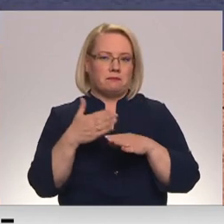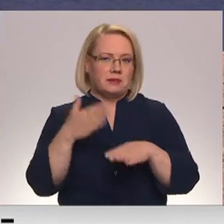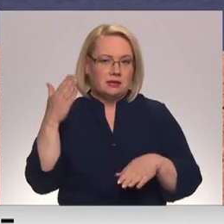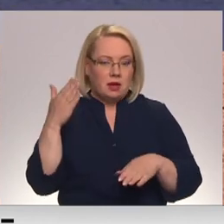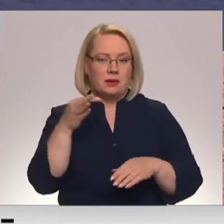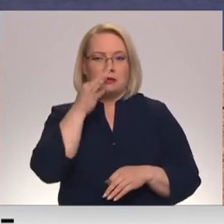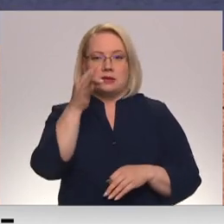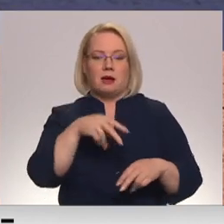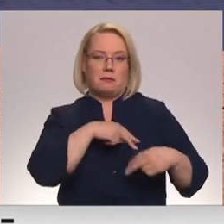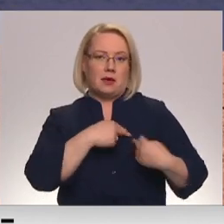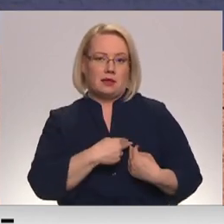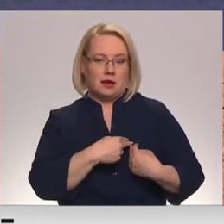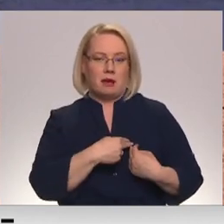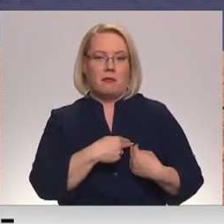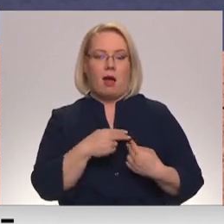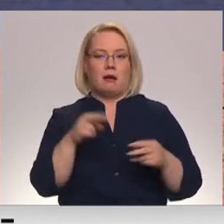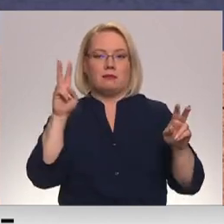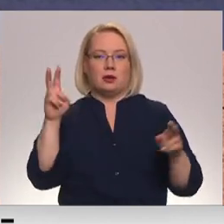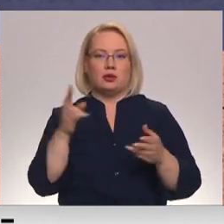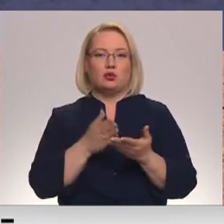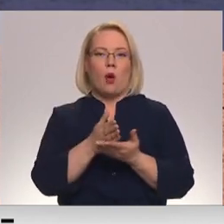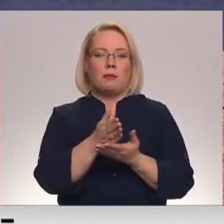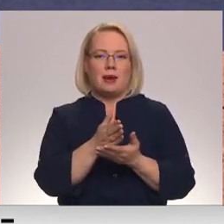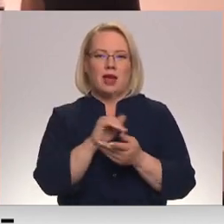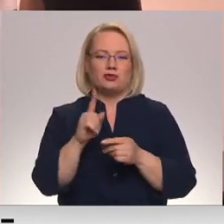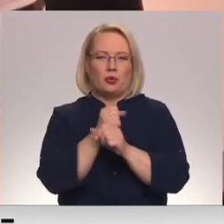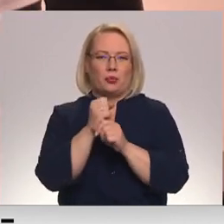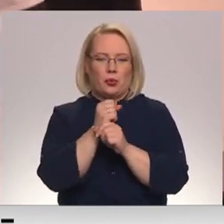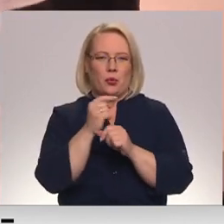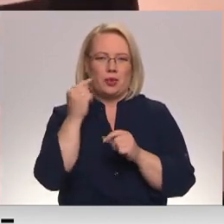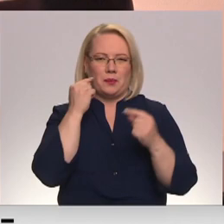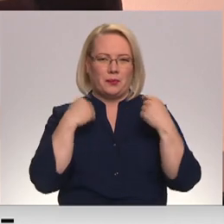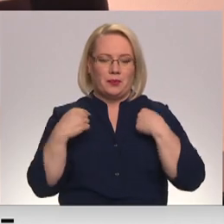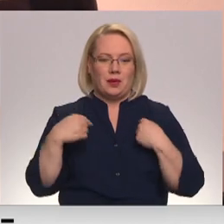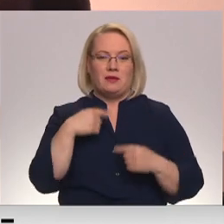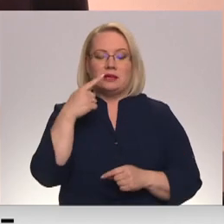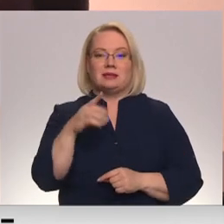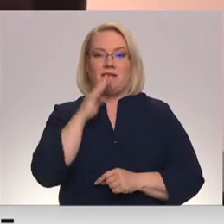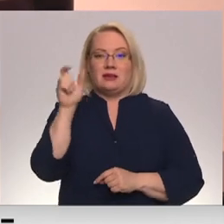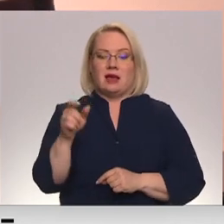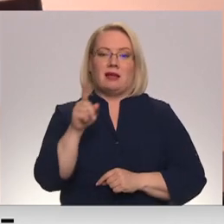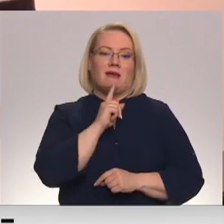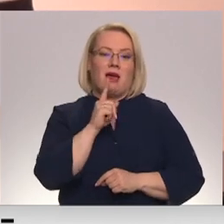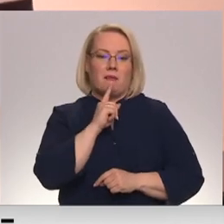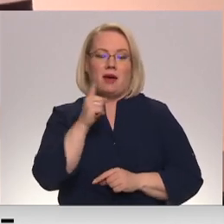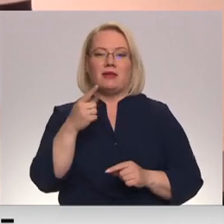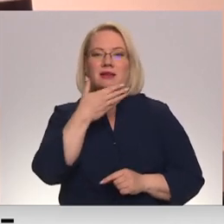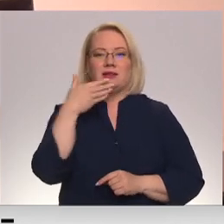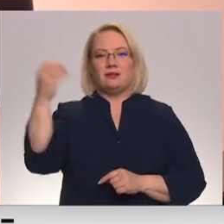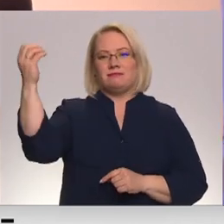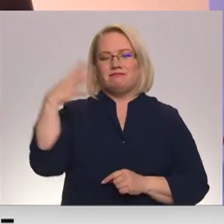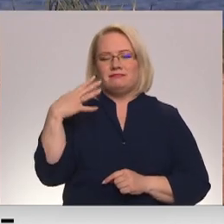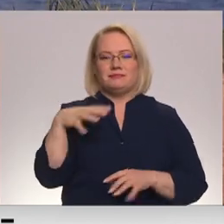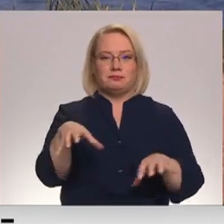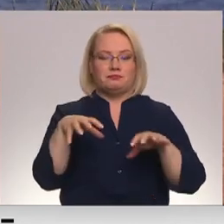visbīstamākiem, saka biedrībā, soli priekšā melanomai. Sondra Zaļupe stāsta, ka ir no Liepājas. Atpūtas siltos saulstaros bija